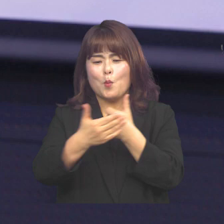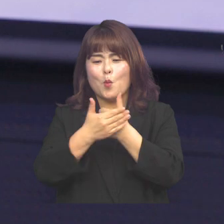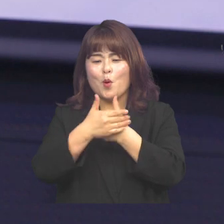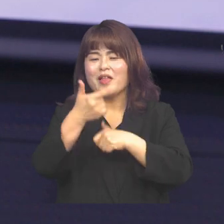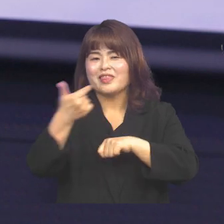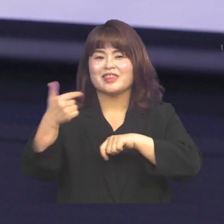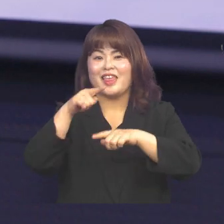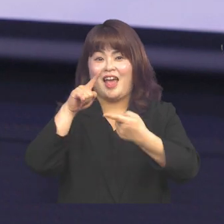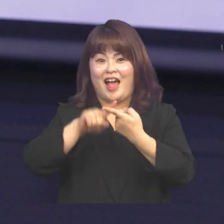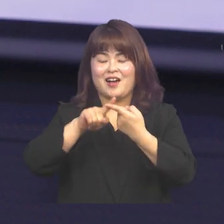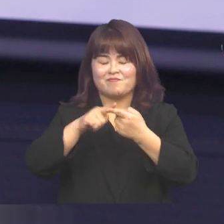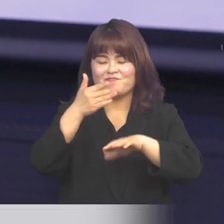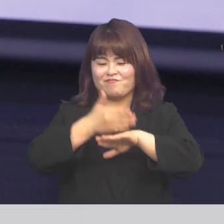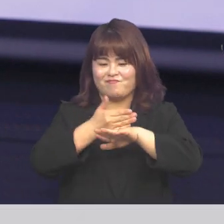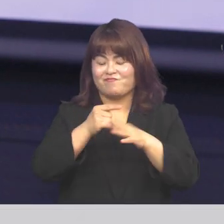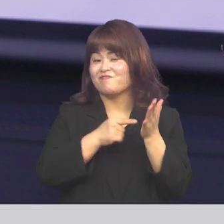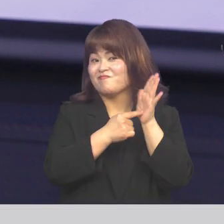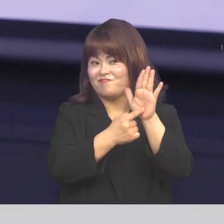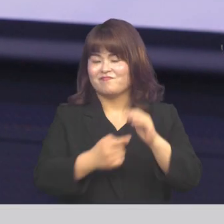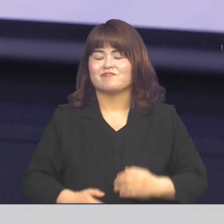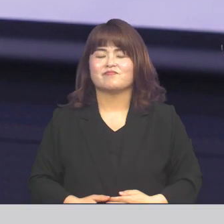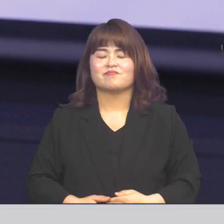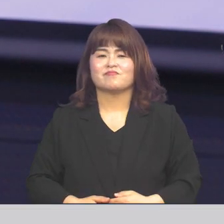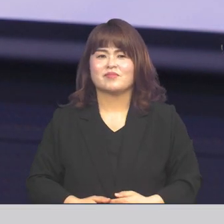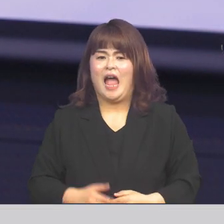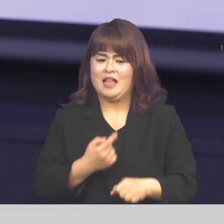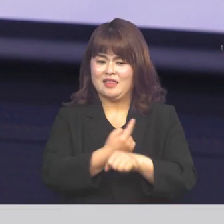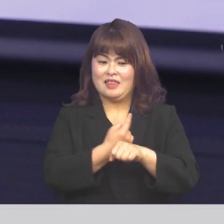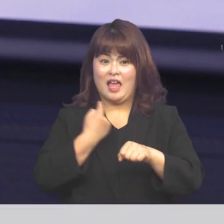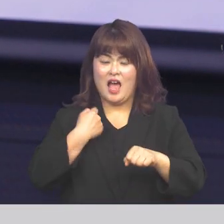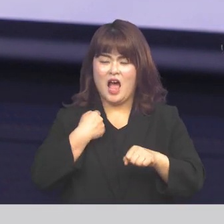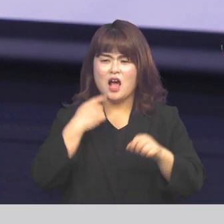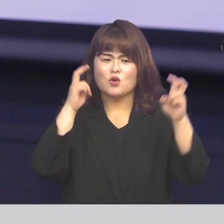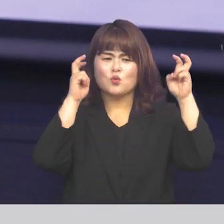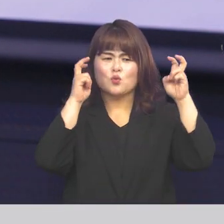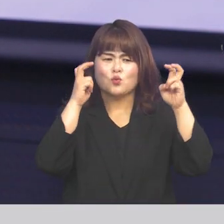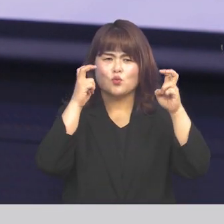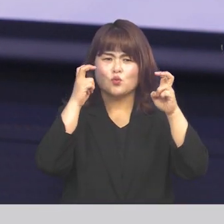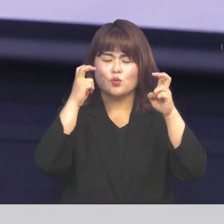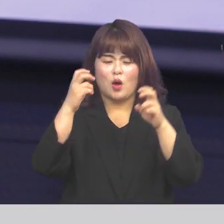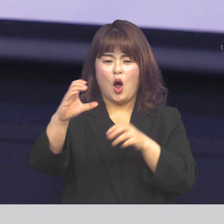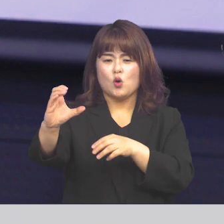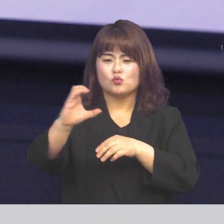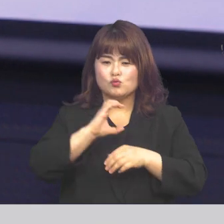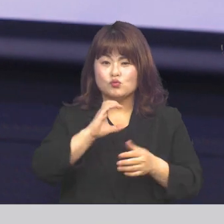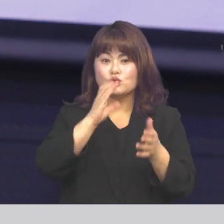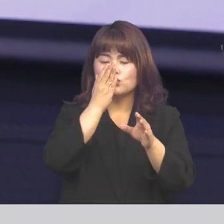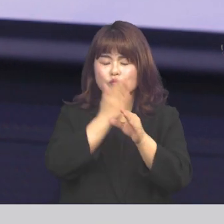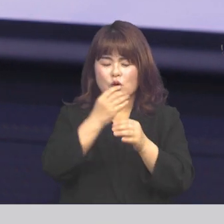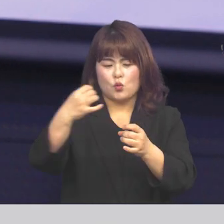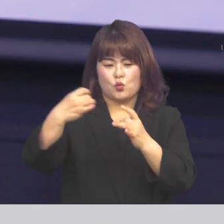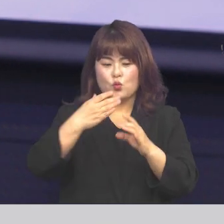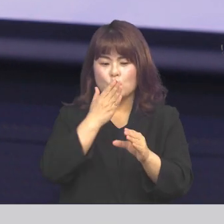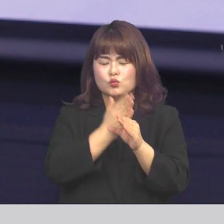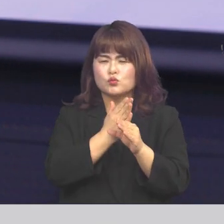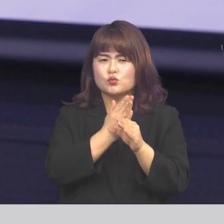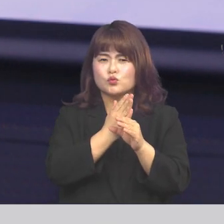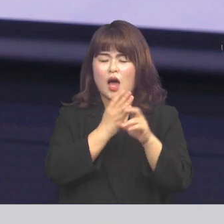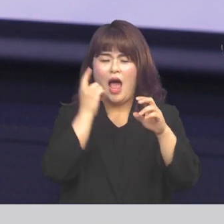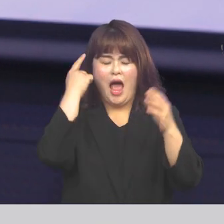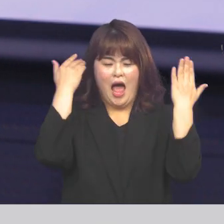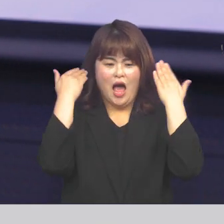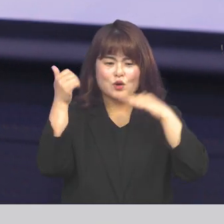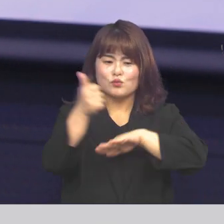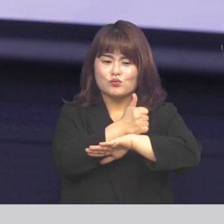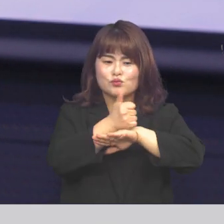지원에 감사를 표했습니다. 그런데 결정적으로 이제 작년에 기업에서 후원받던 그 통학